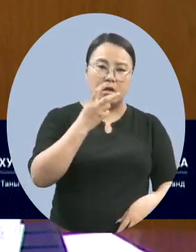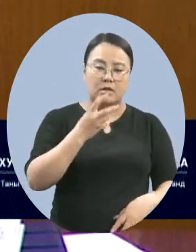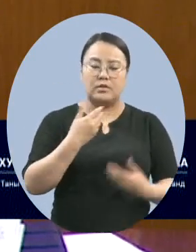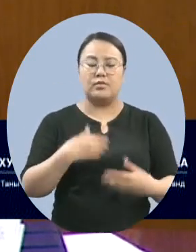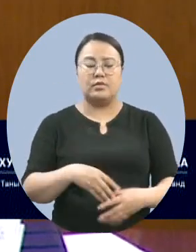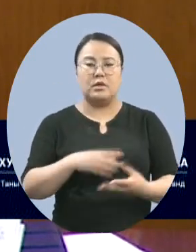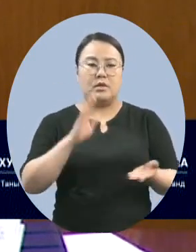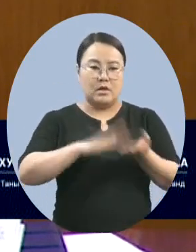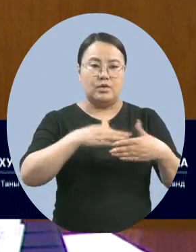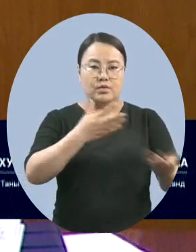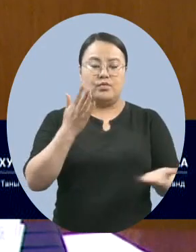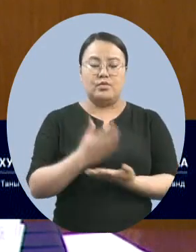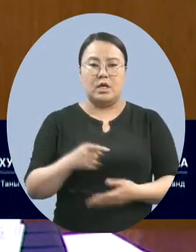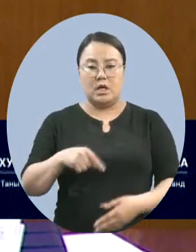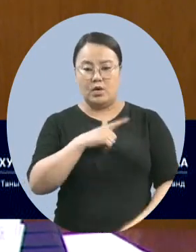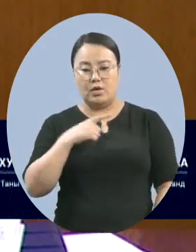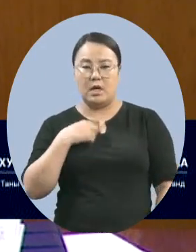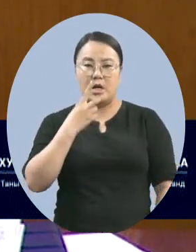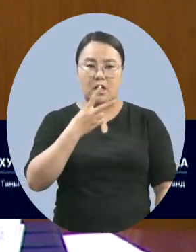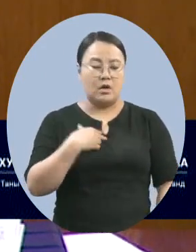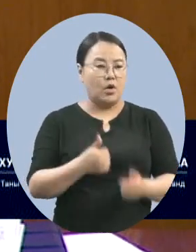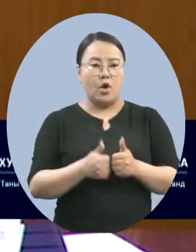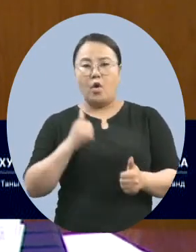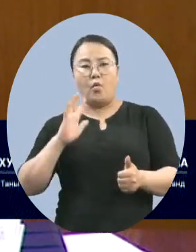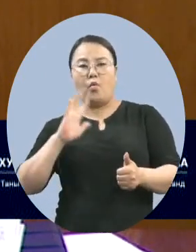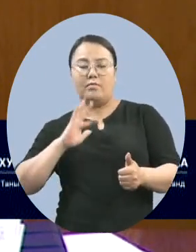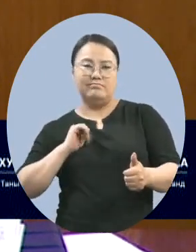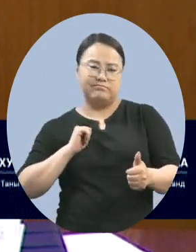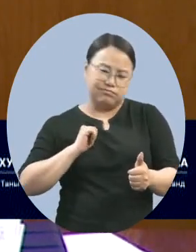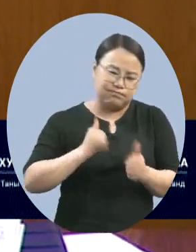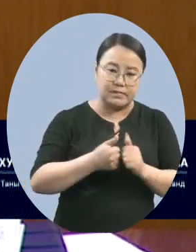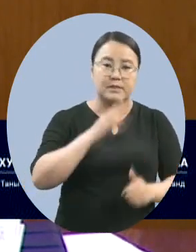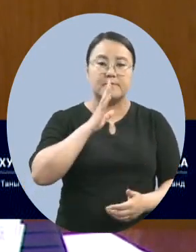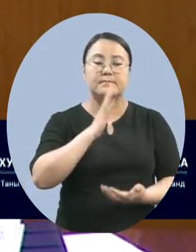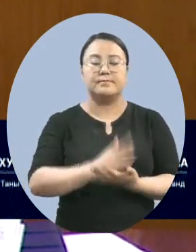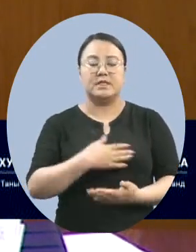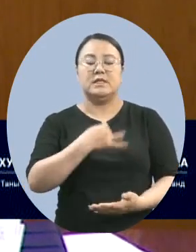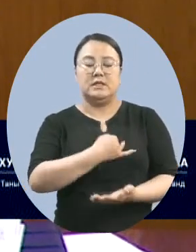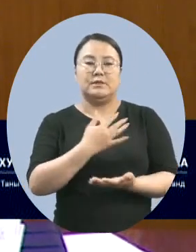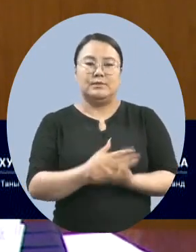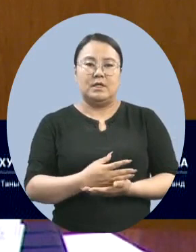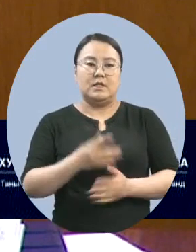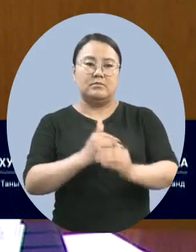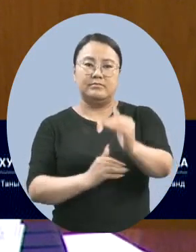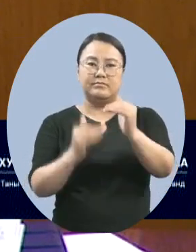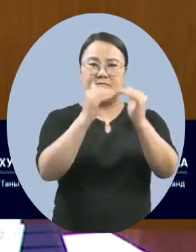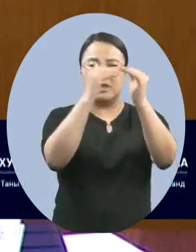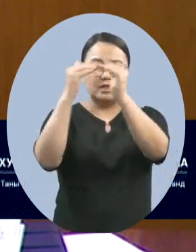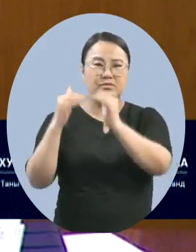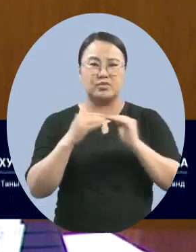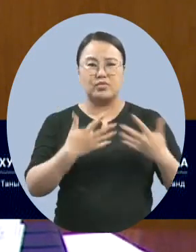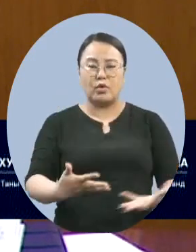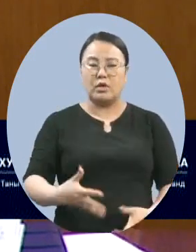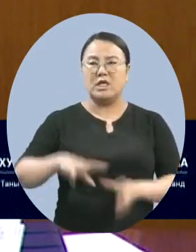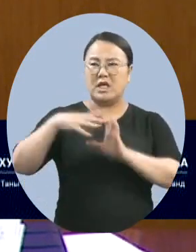өргөсөн. Одоо би энэ байр суурнаасаа бол ухрахгүй байхаа гэж найдаж байна. Тэгш оролцоо гэж энэ дэлхийн